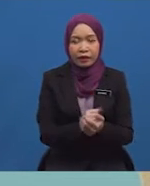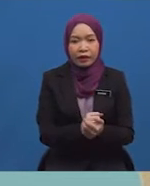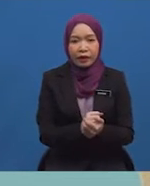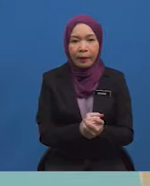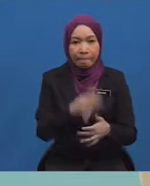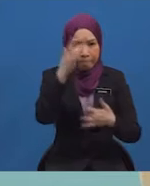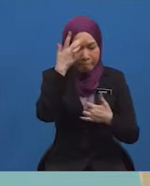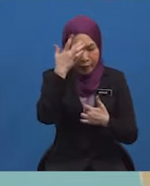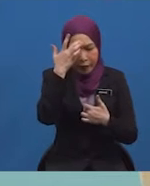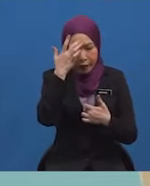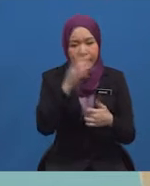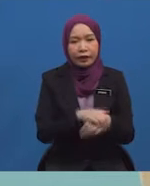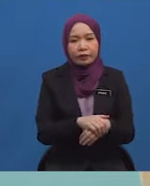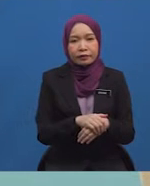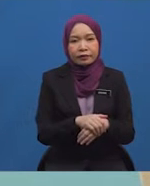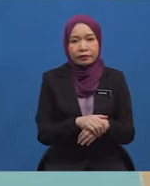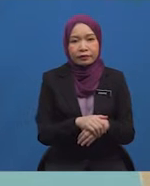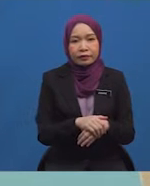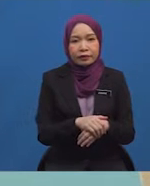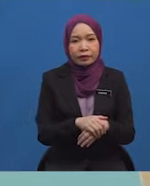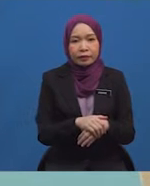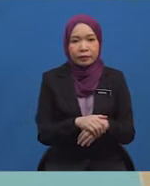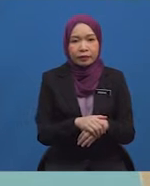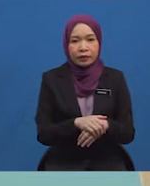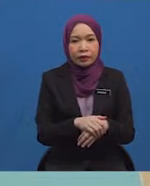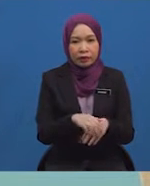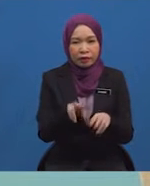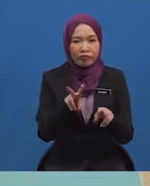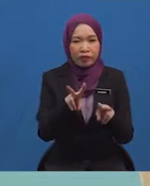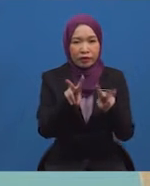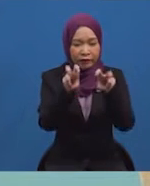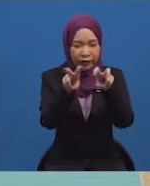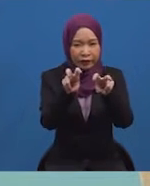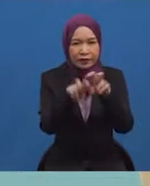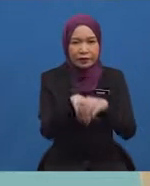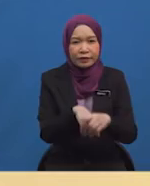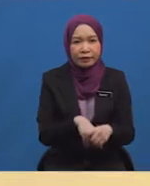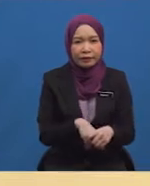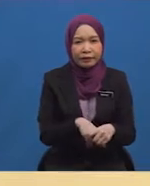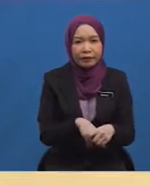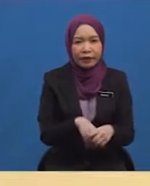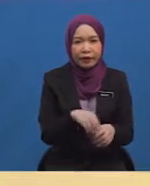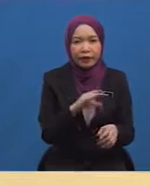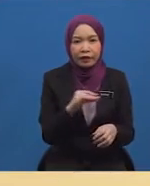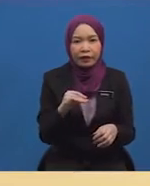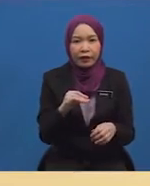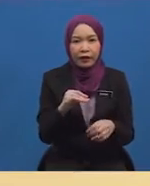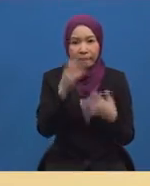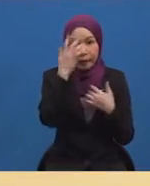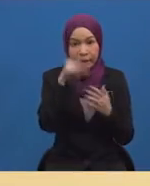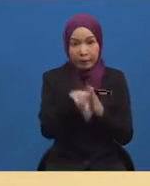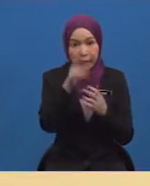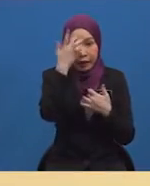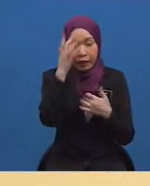penyakit-penyakit berjangkit cepat merebak seperti SARS, Ebola dan selsema burung akibat tempat tinggal